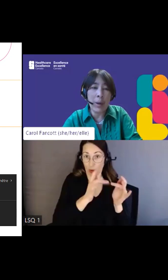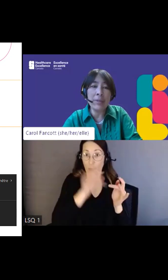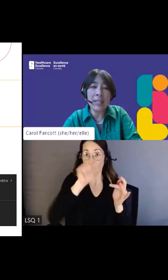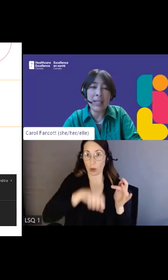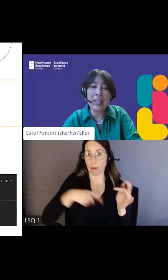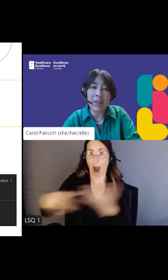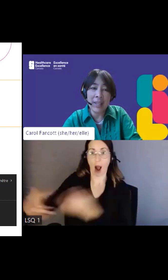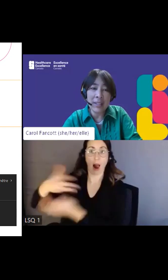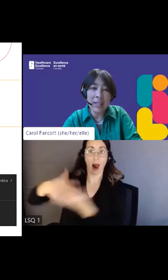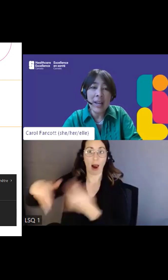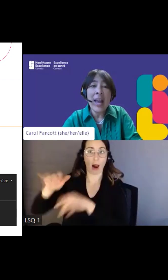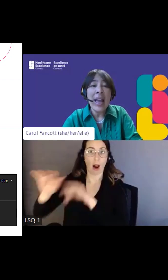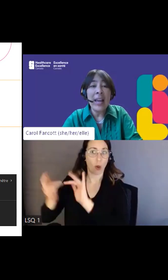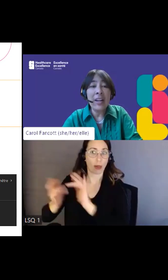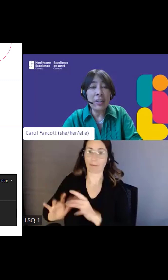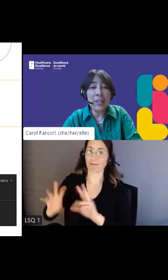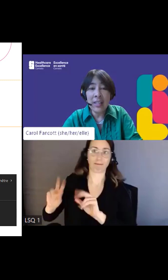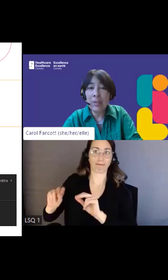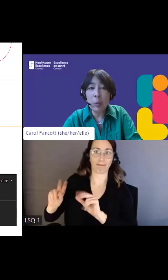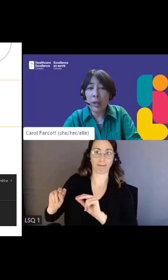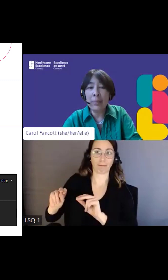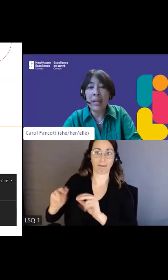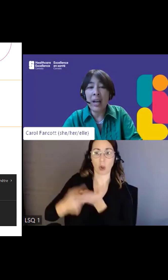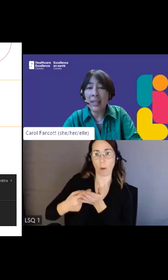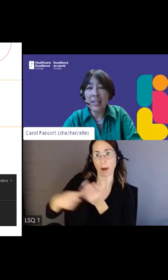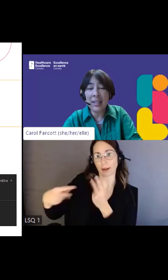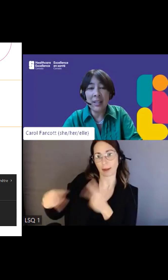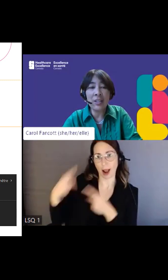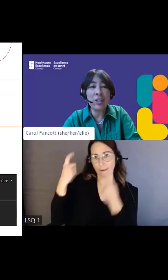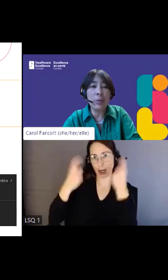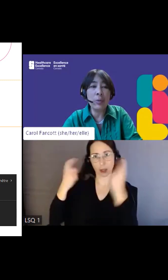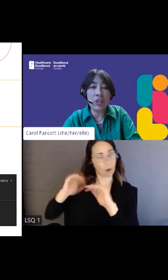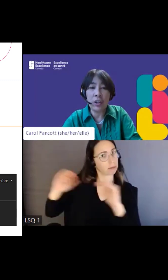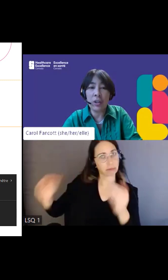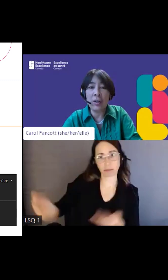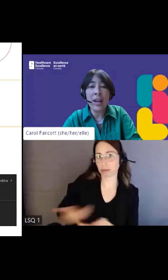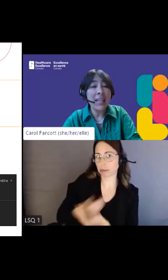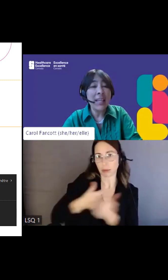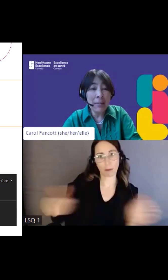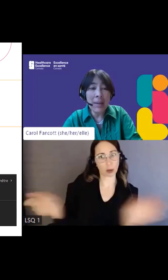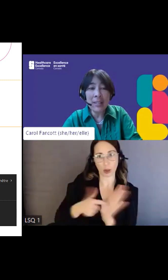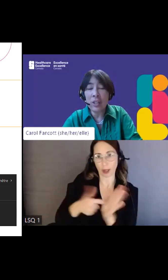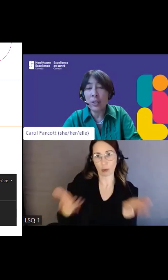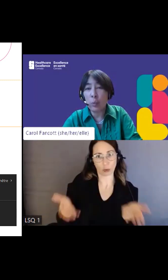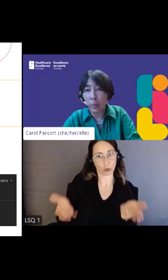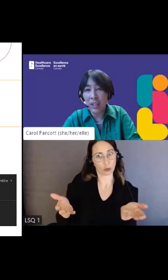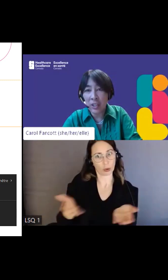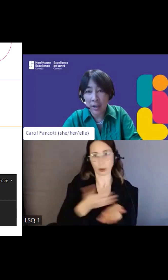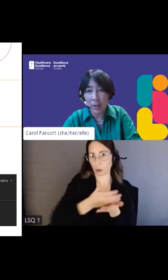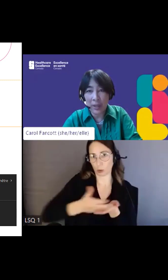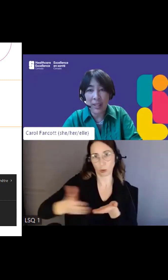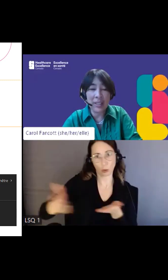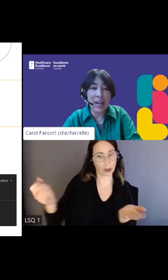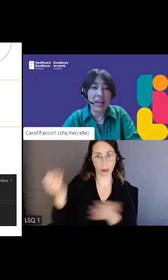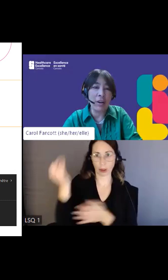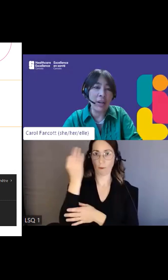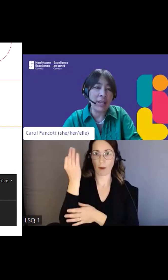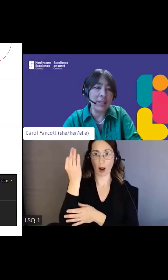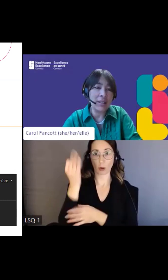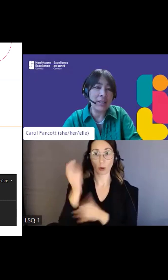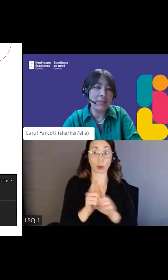tout moment pendant cet événement d'aujourd'hui. Notre équipe aussi travaille en coulisses afin de s'assurer que les messages clés seront partagés